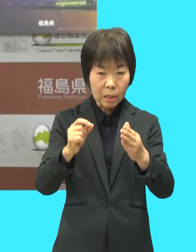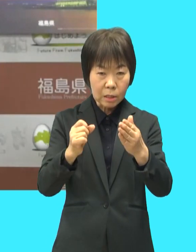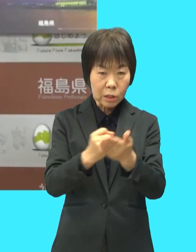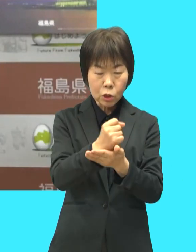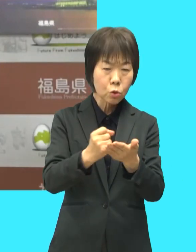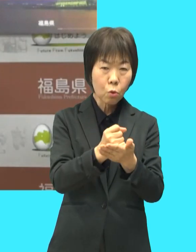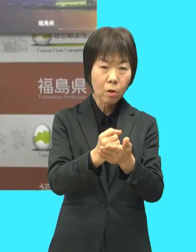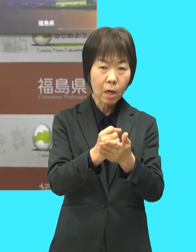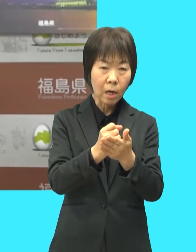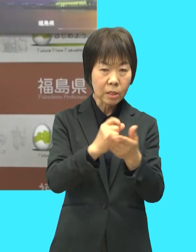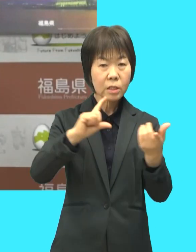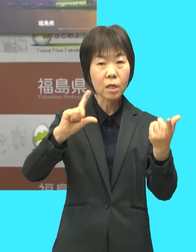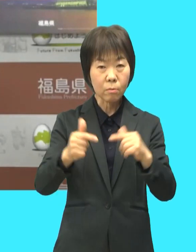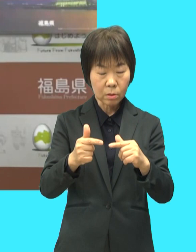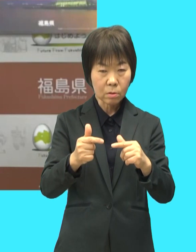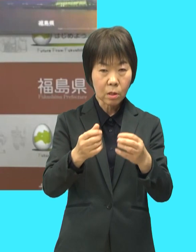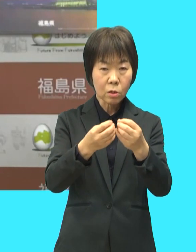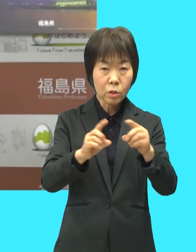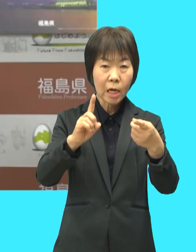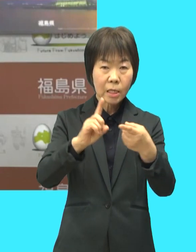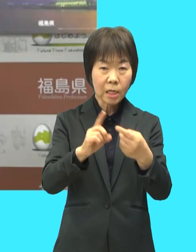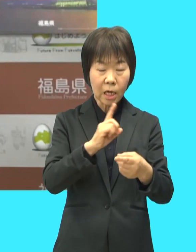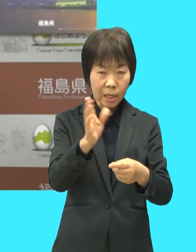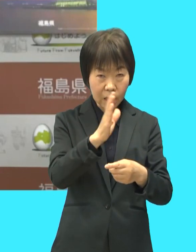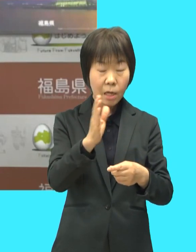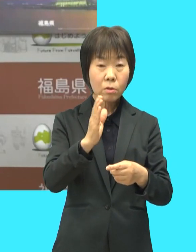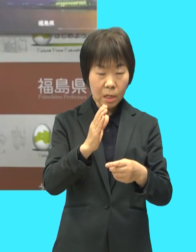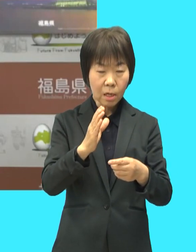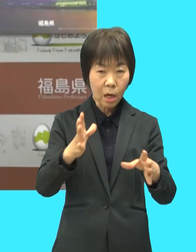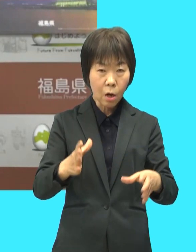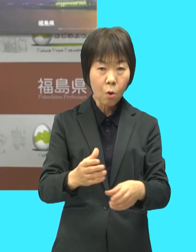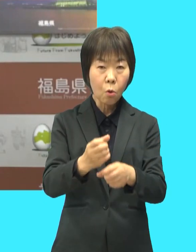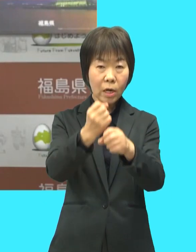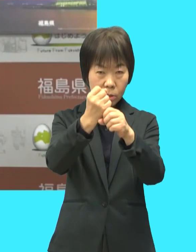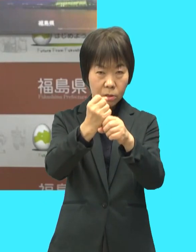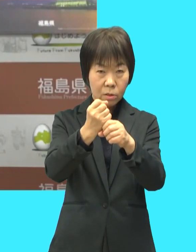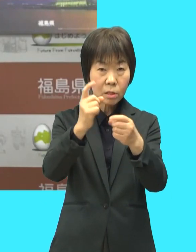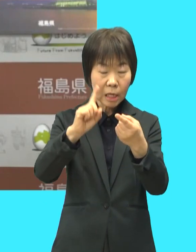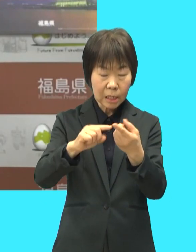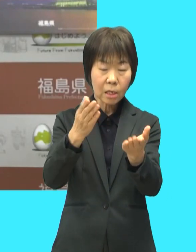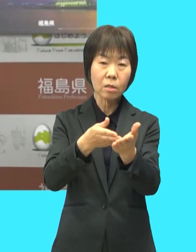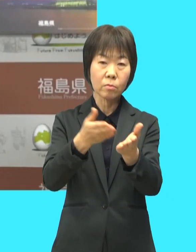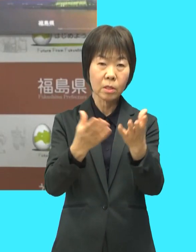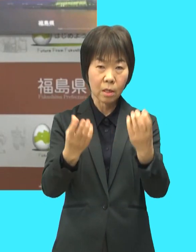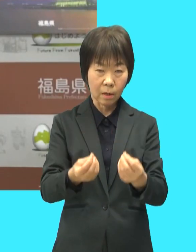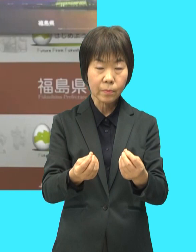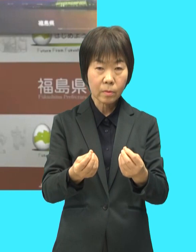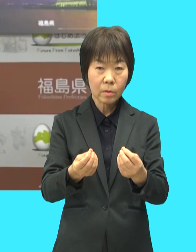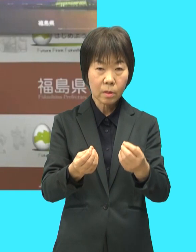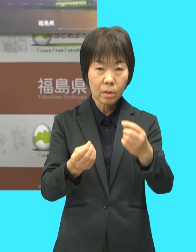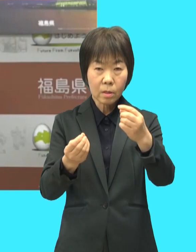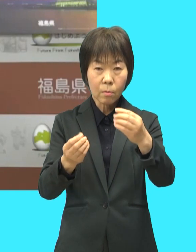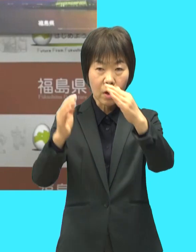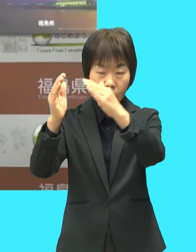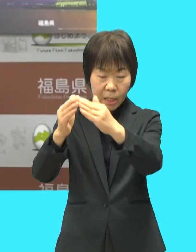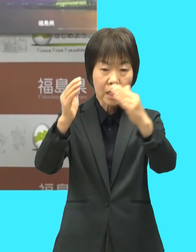ります。でそれをちょっと具体的に言うと若干というところもありましたので包括的な表現をしております。お一世帯お一